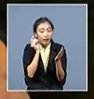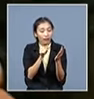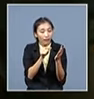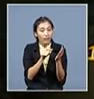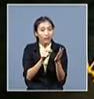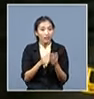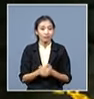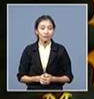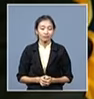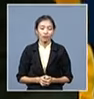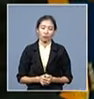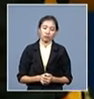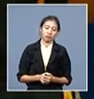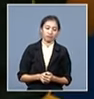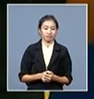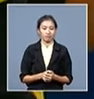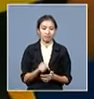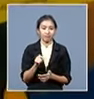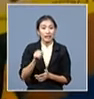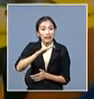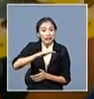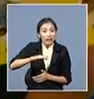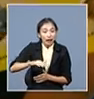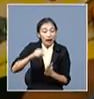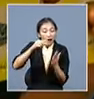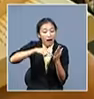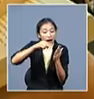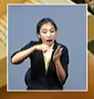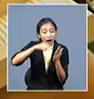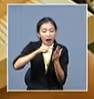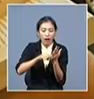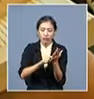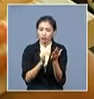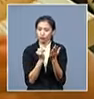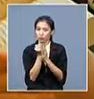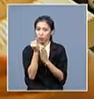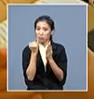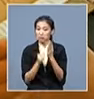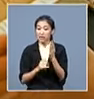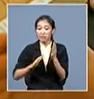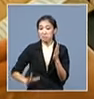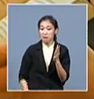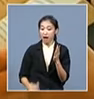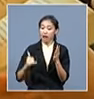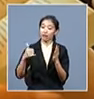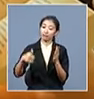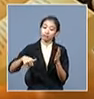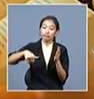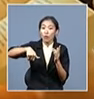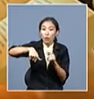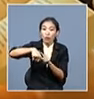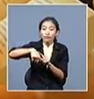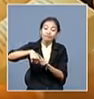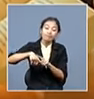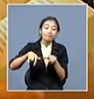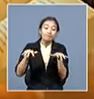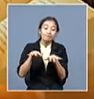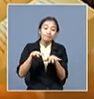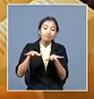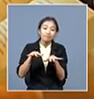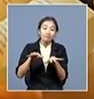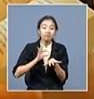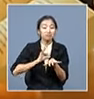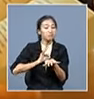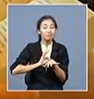ก็แม่ไม่ว่าเด็กจะอ่านผิดอ่านถูกแค่ไหนน้องหมาก็เฉยเฉยชิวชิวฟังไปดม